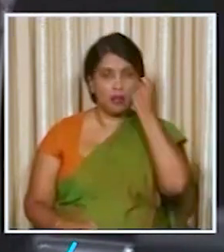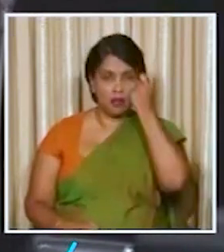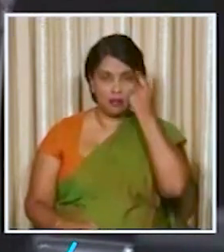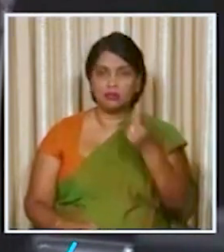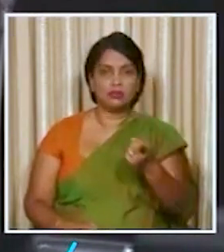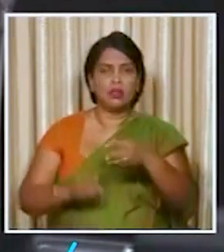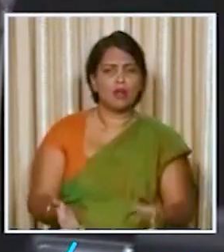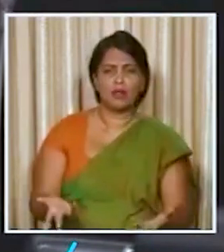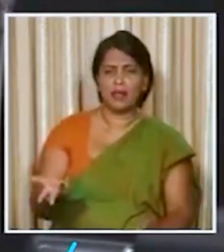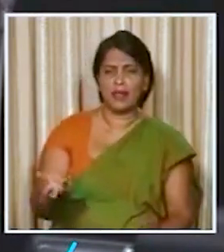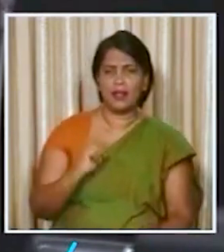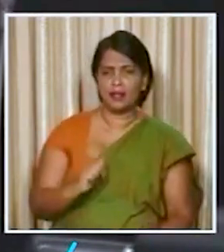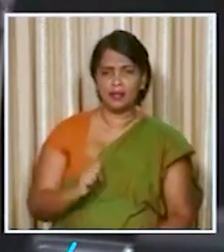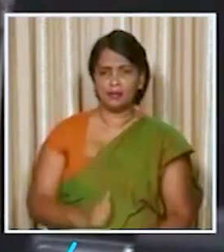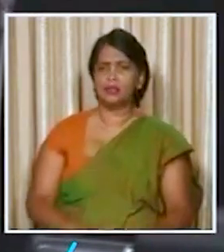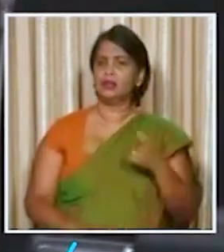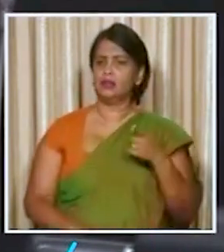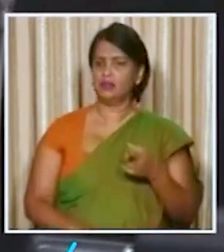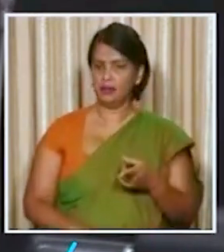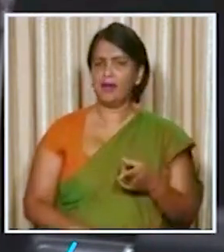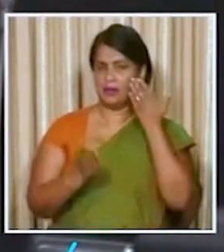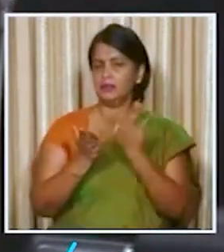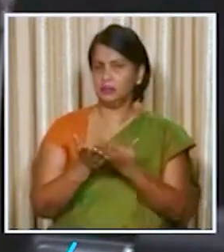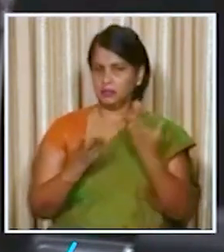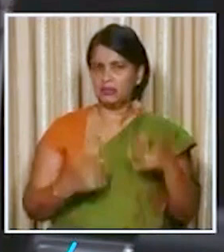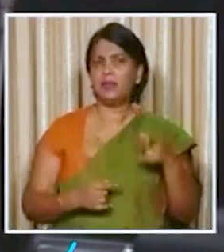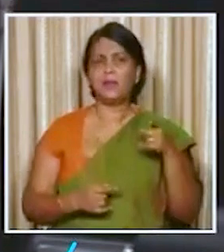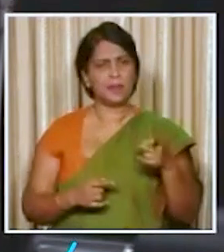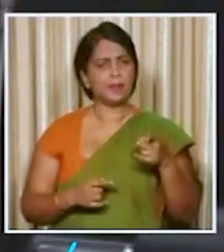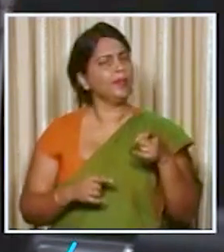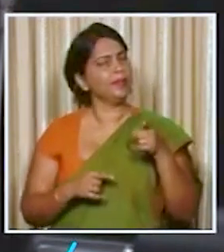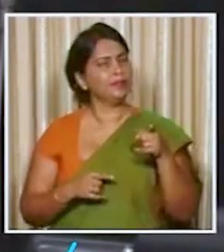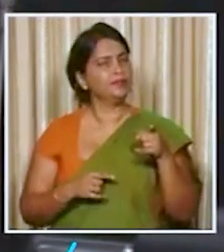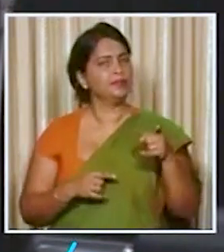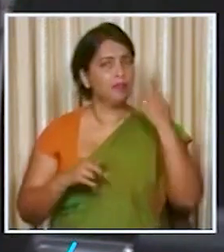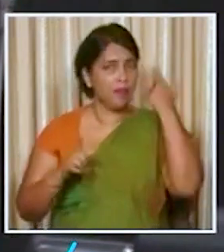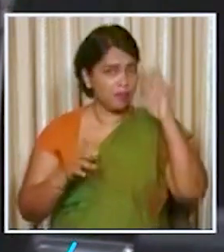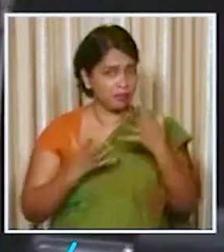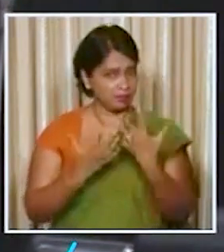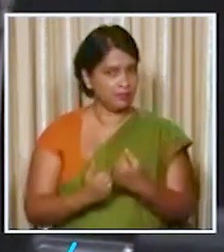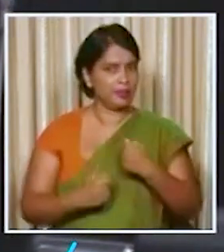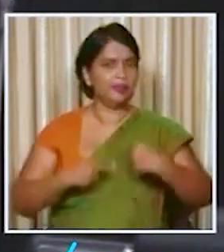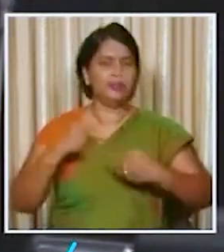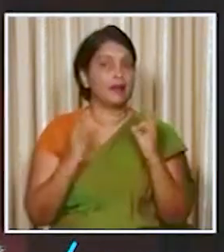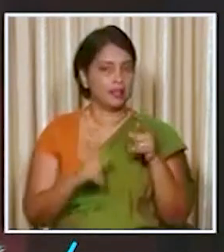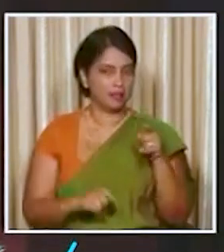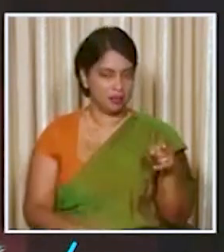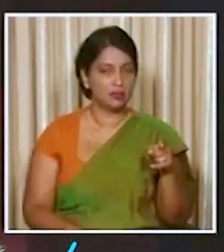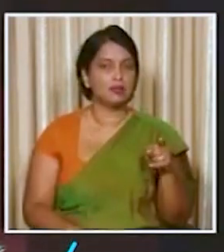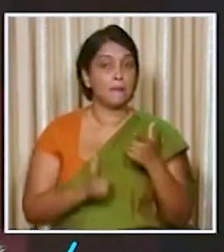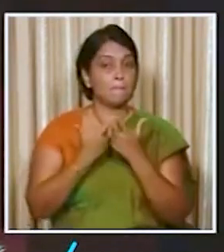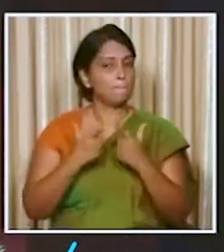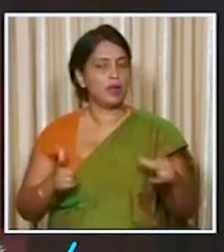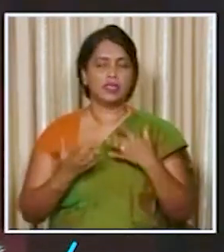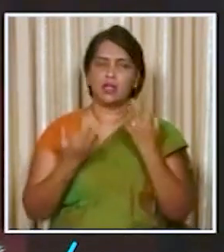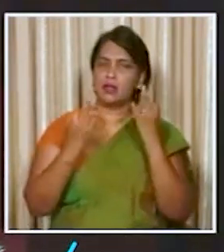තමුන්නාංශලායි කඩාකප්පල් කරන්නේ. මේක ඉදිරිපත් කරලා තමුන්නාංශලාගේ ඒ අරමුණු ඉෂ්ට කරගන්න මේ විවාදෙ ඉදිරියට ගෙනියන්න. භාෂණේ